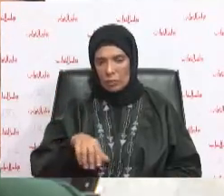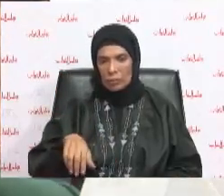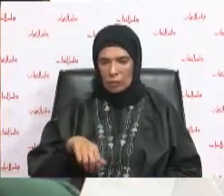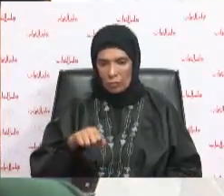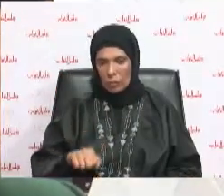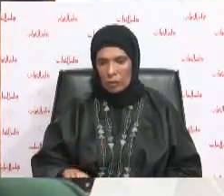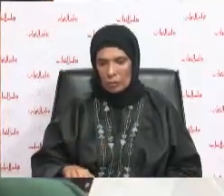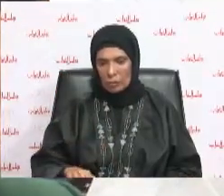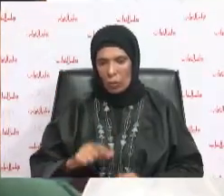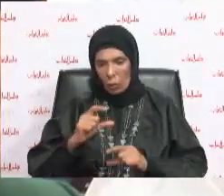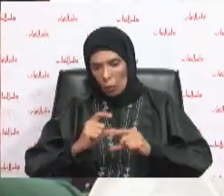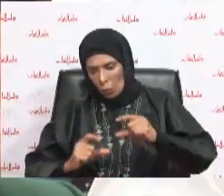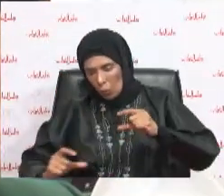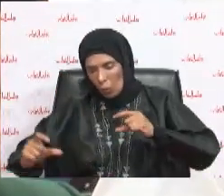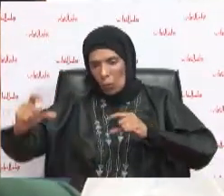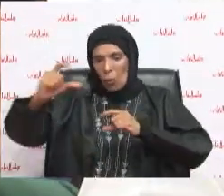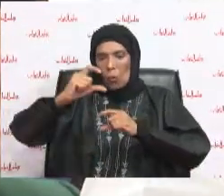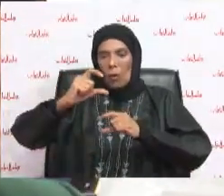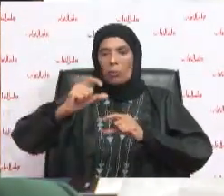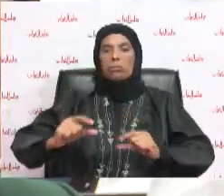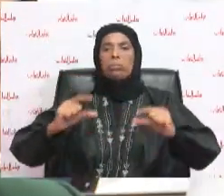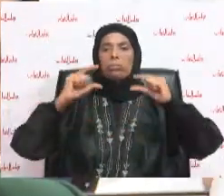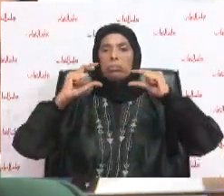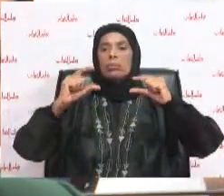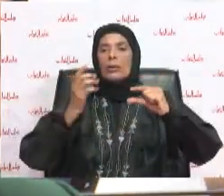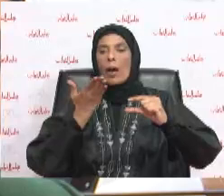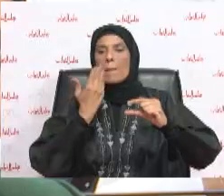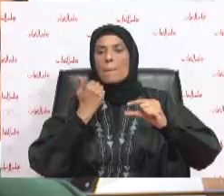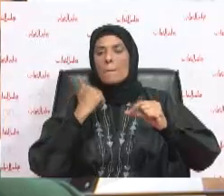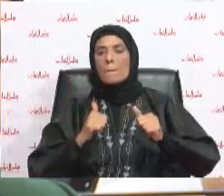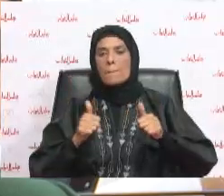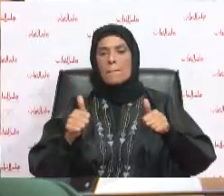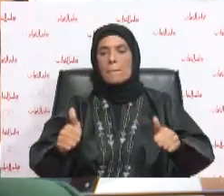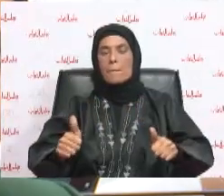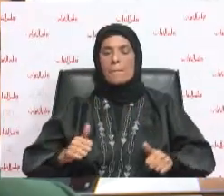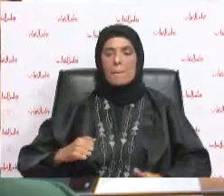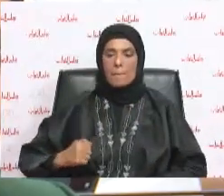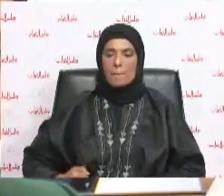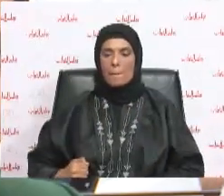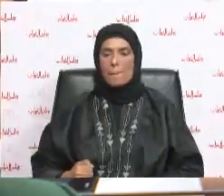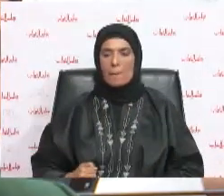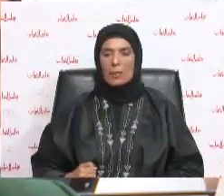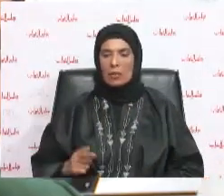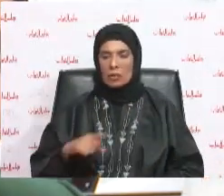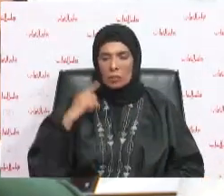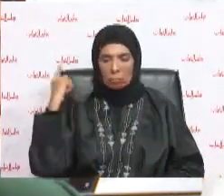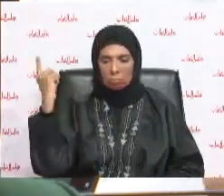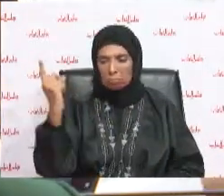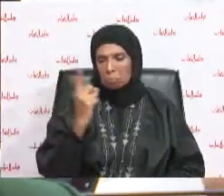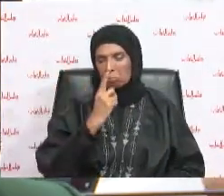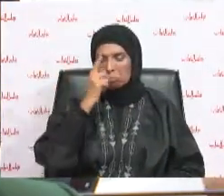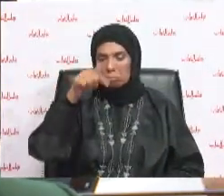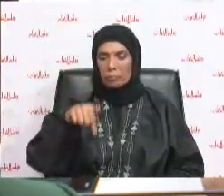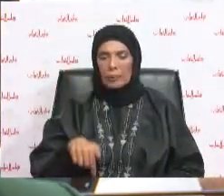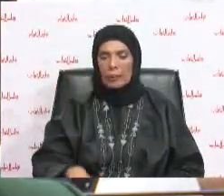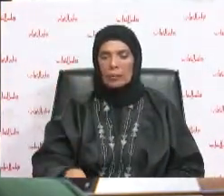لموجة تضخم، وهذا يدل على عدم استعداد مملكة البحرين لما يحدث حولها